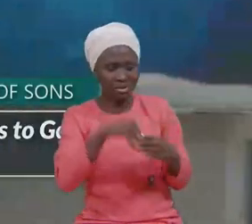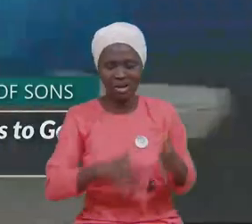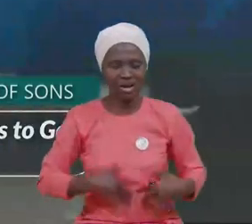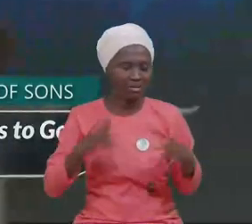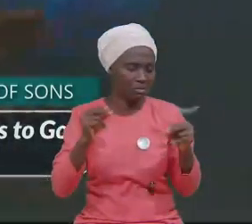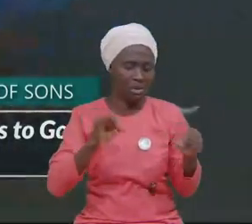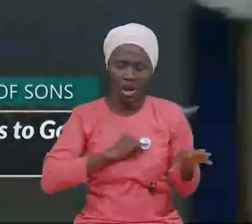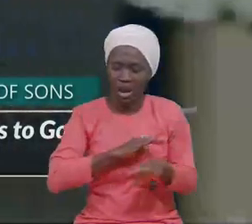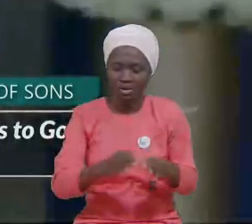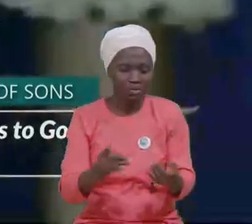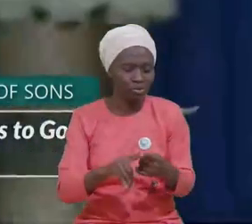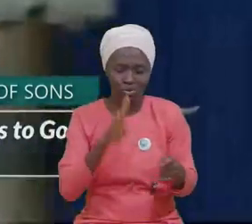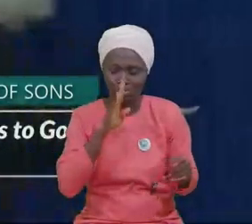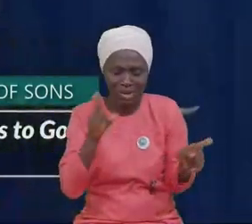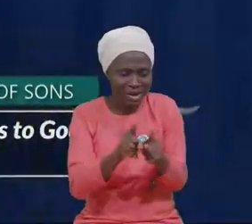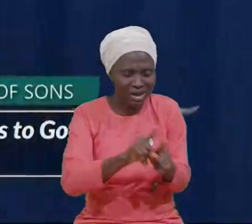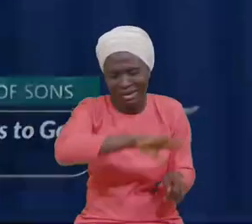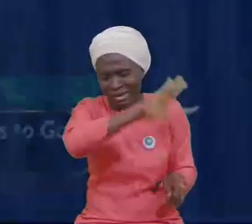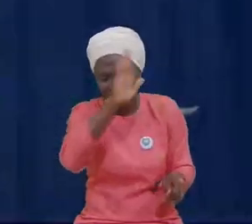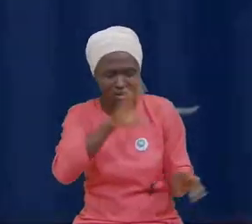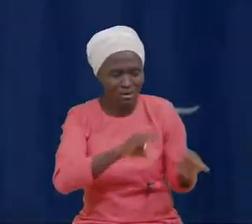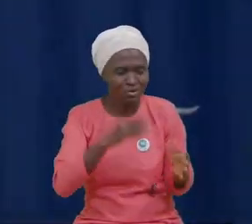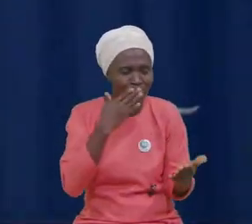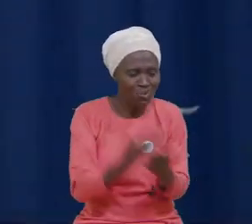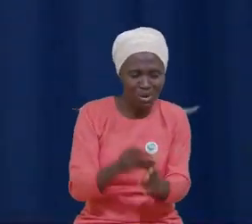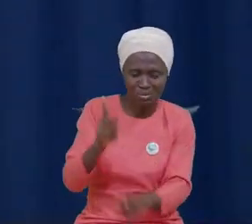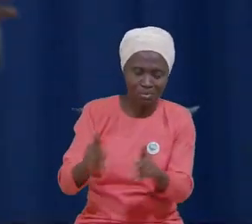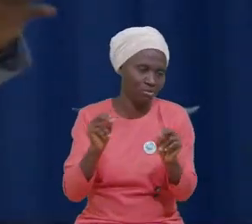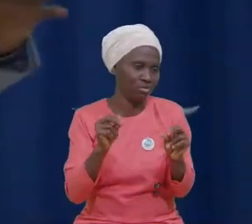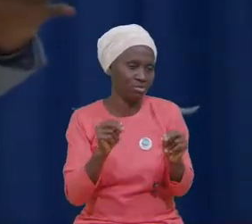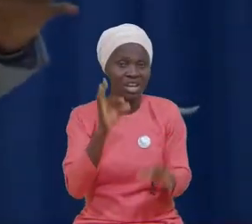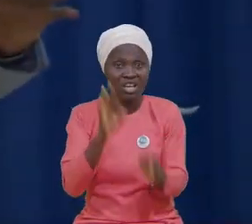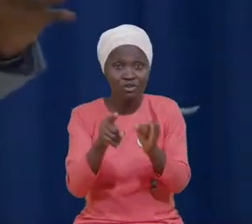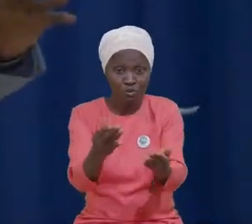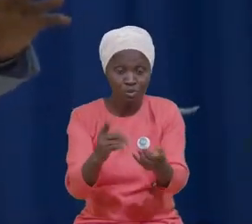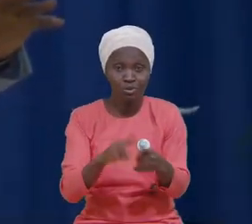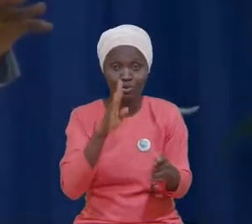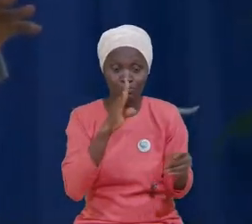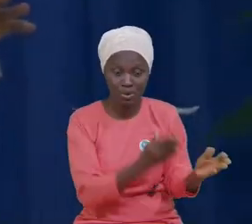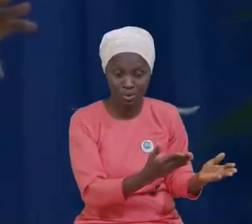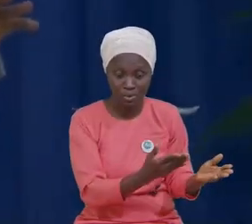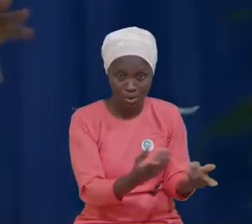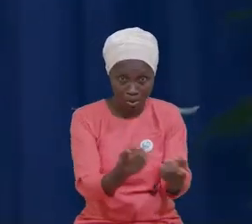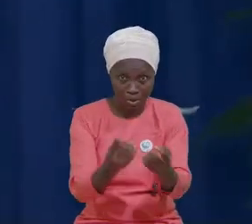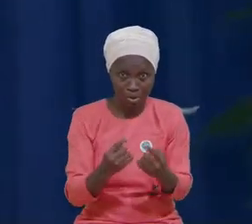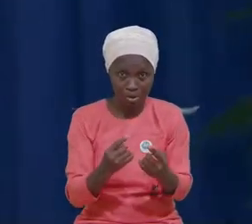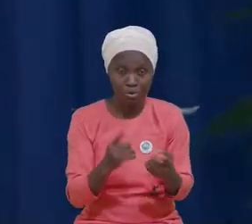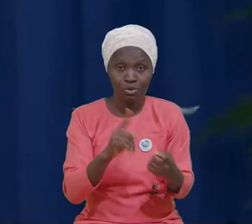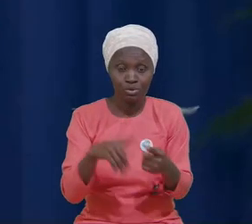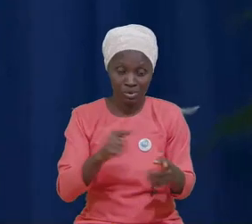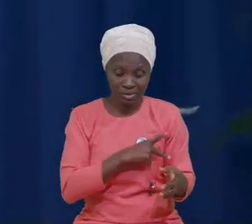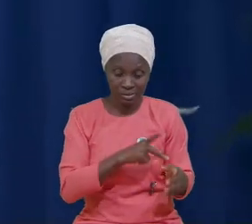la vie. Je ne veux pas avec ceux qui ne réussissent jamais. Si tu veux être conduit vers les grands